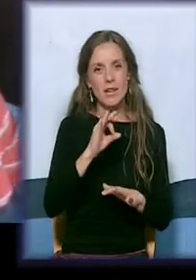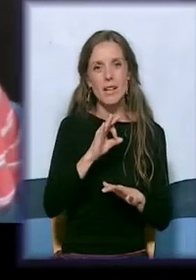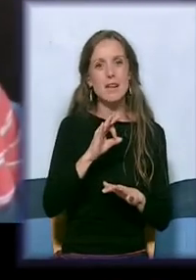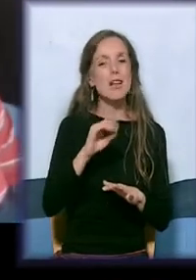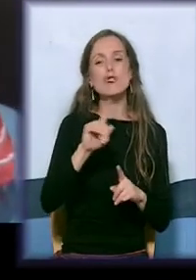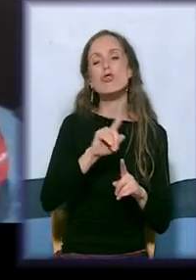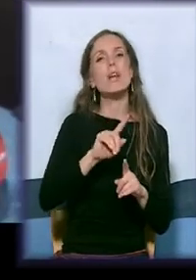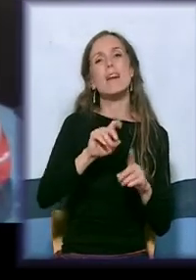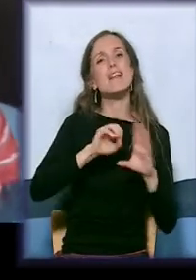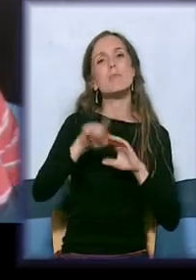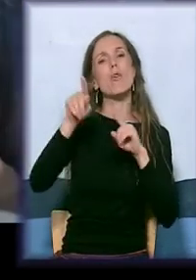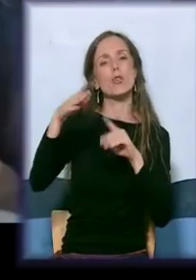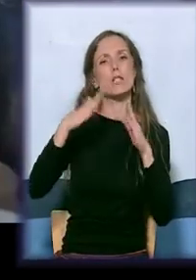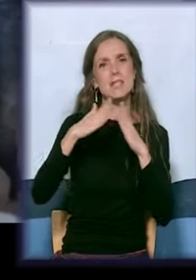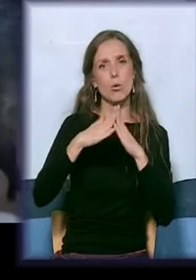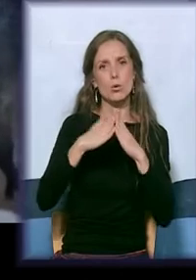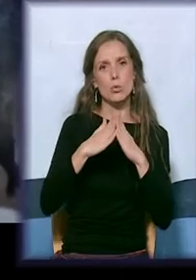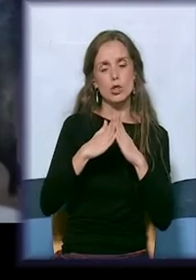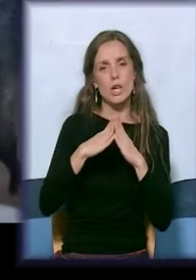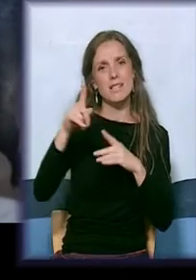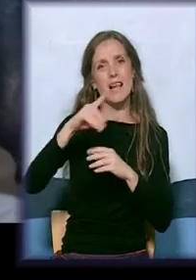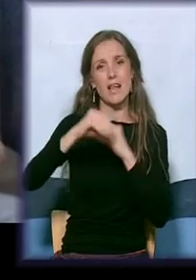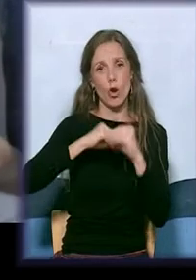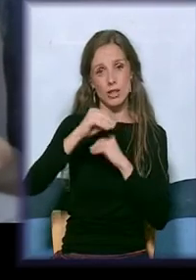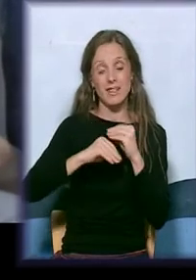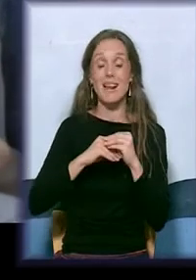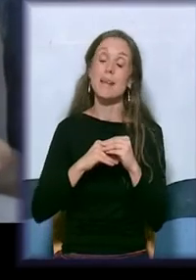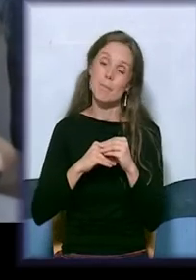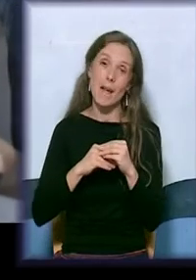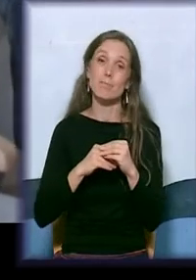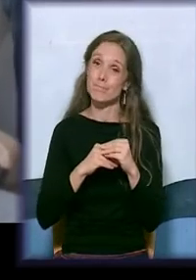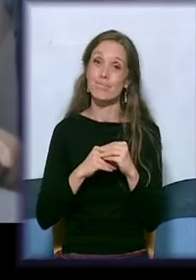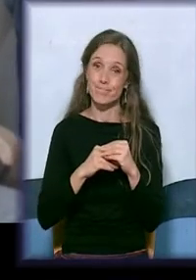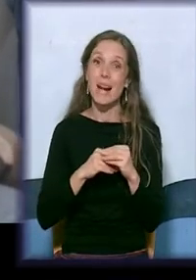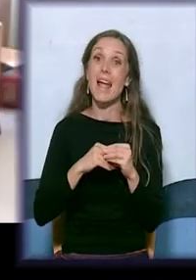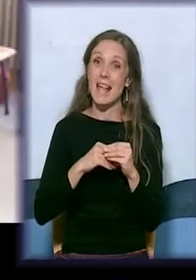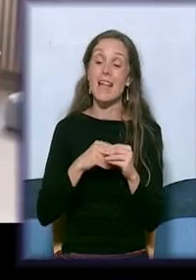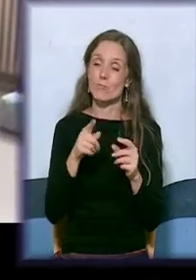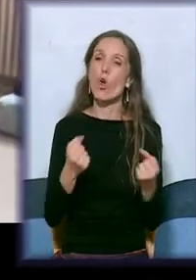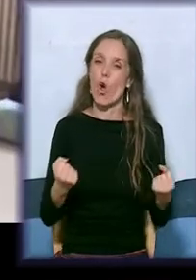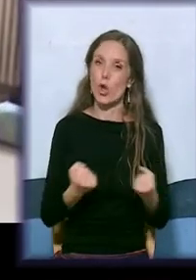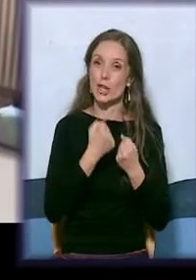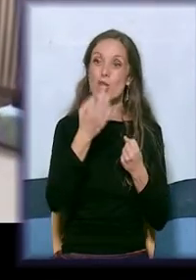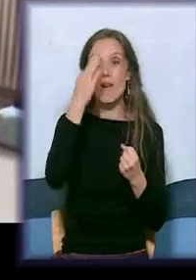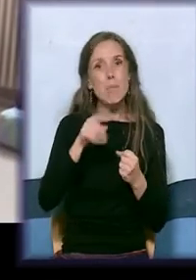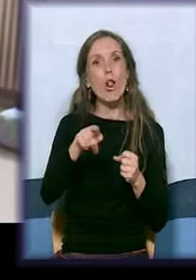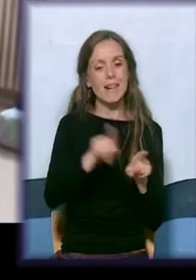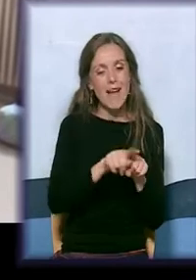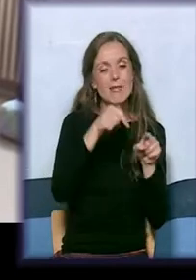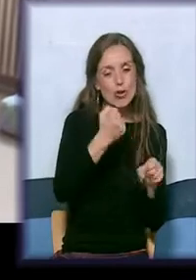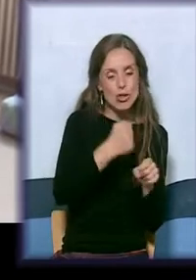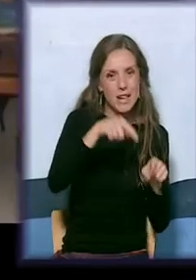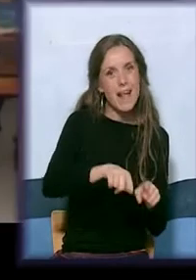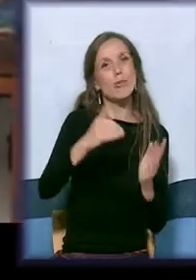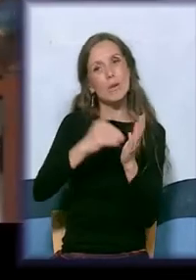kuće sa roditeljima, što otežava sam cilj i sam